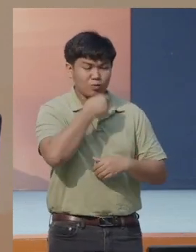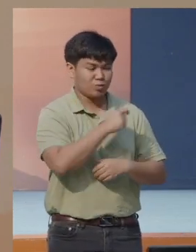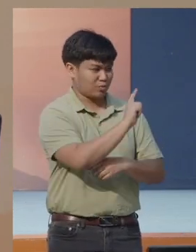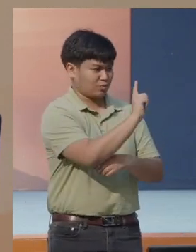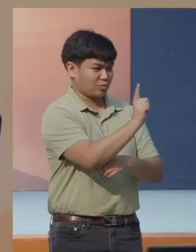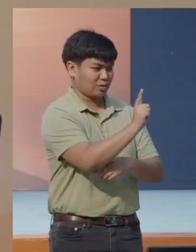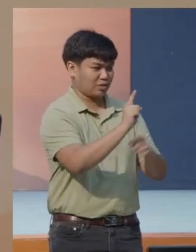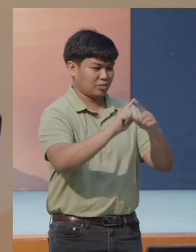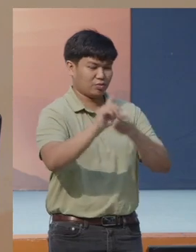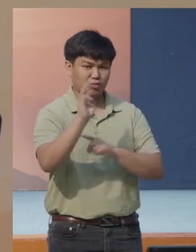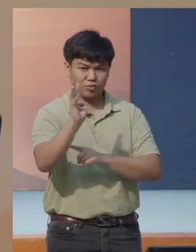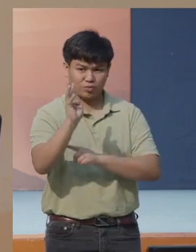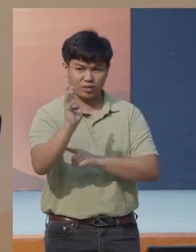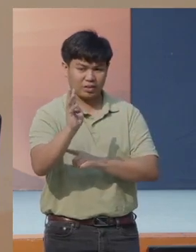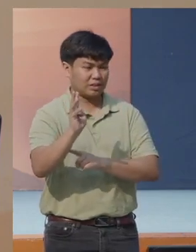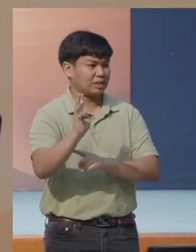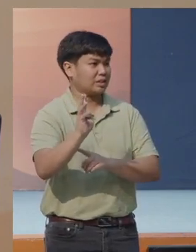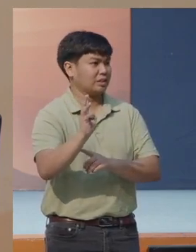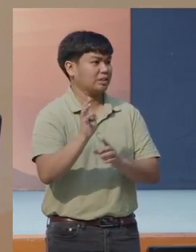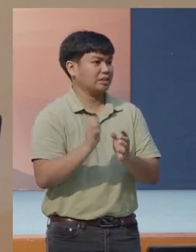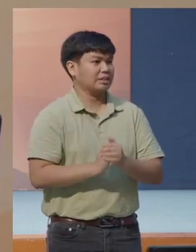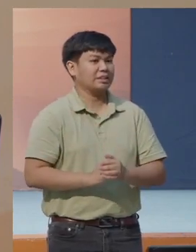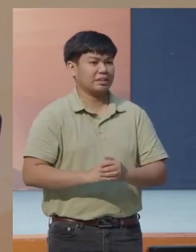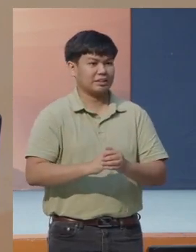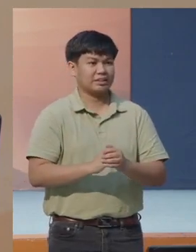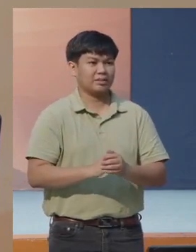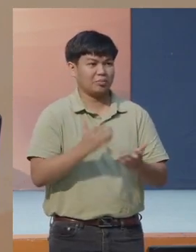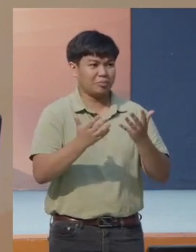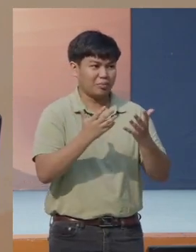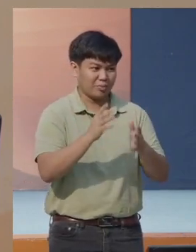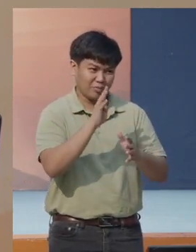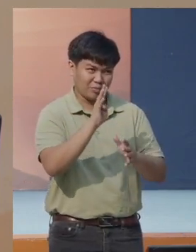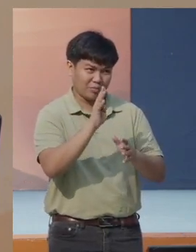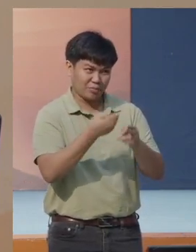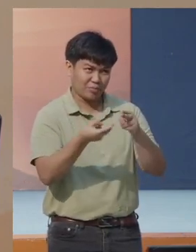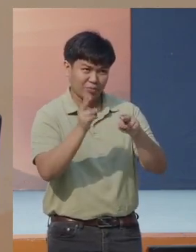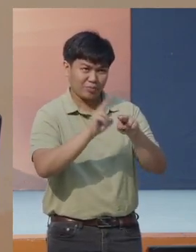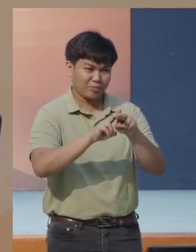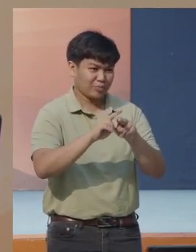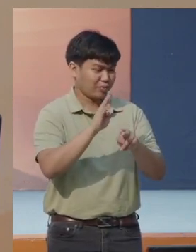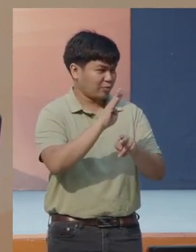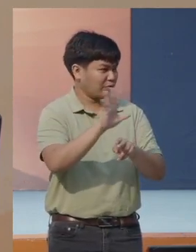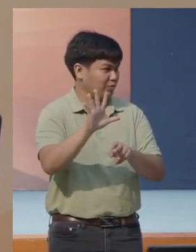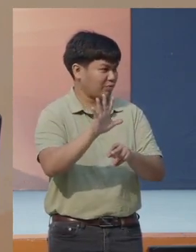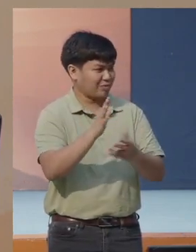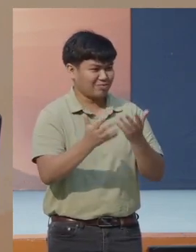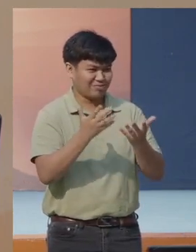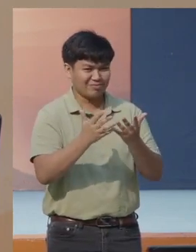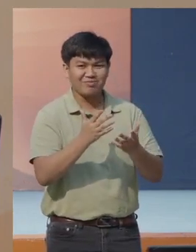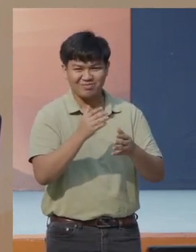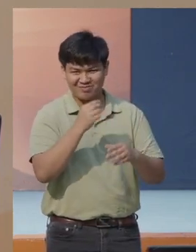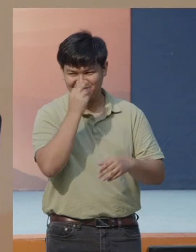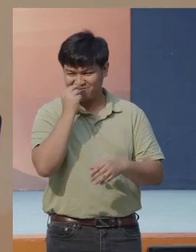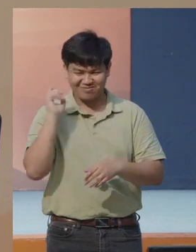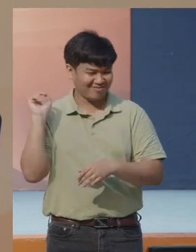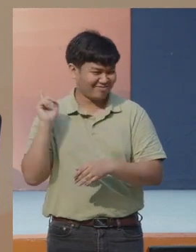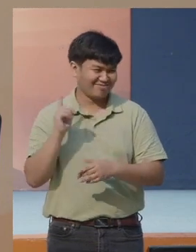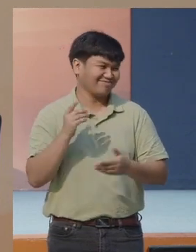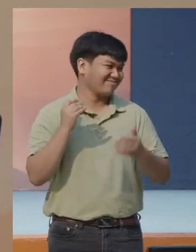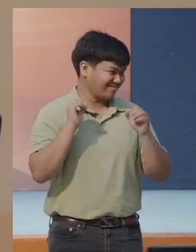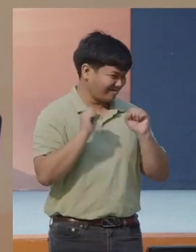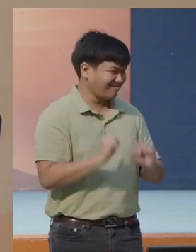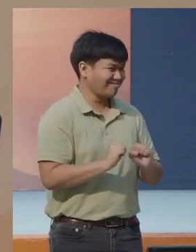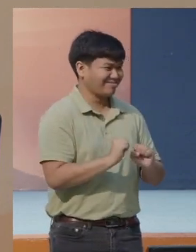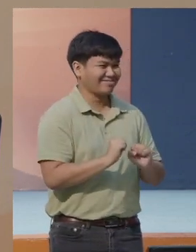20 to 40, kahit may onting dagdag pa ng 40 plus, okay lang, you are most welcome, no? Kahit may anak po kayo, dala-dala